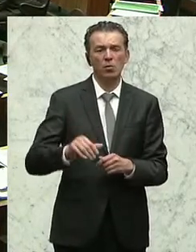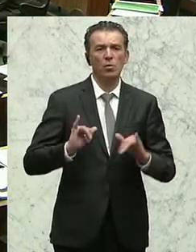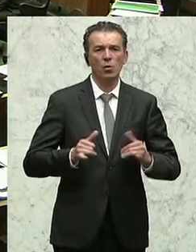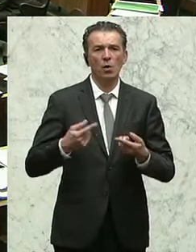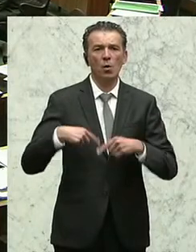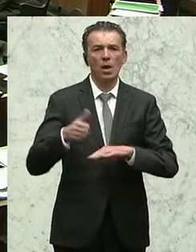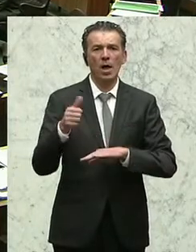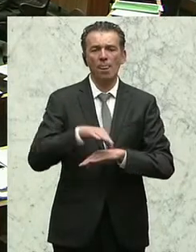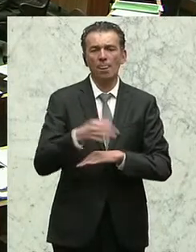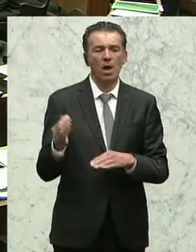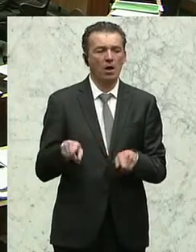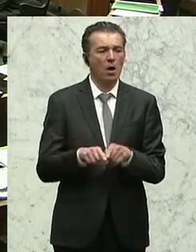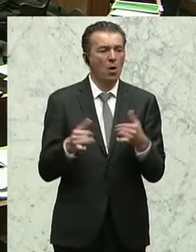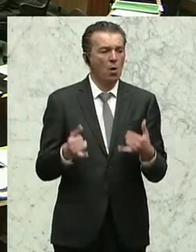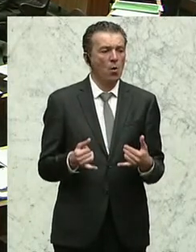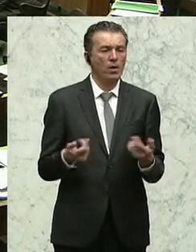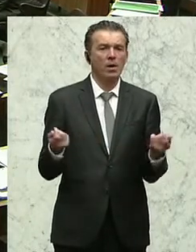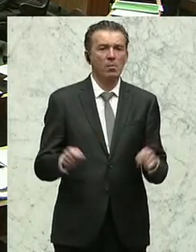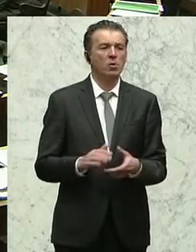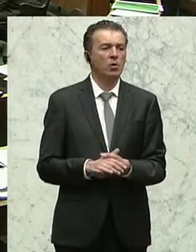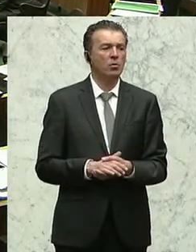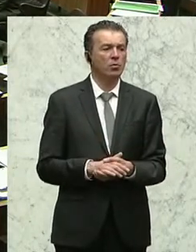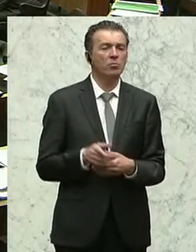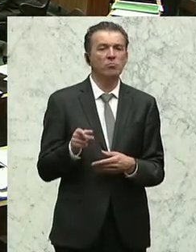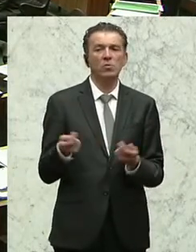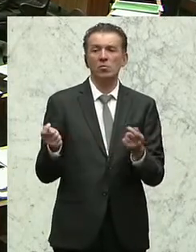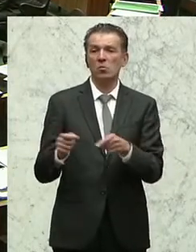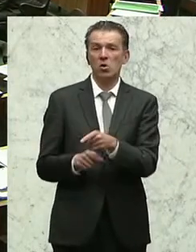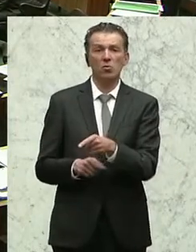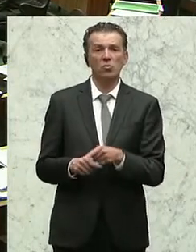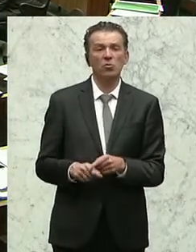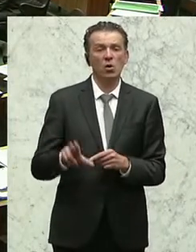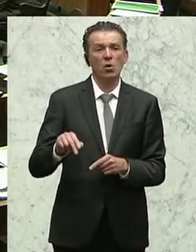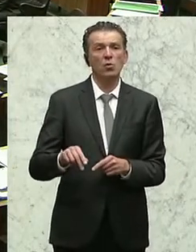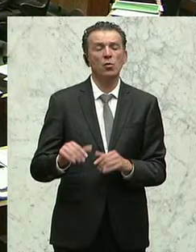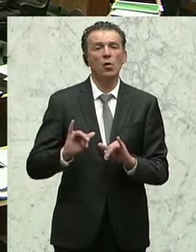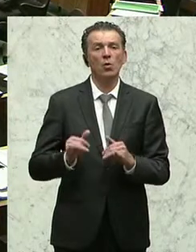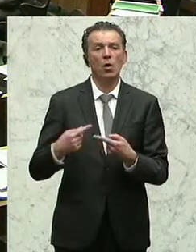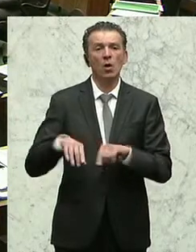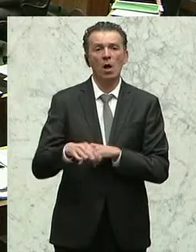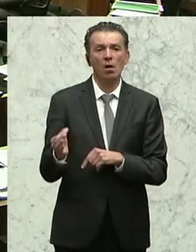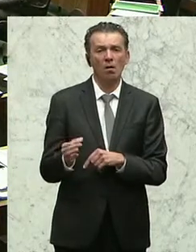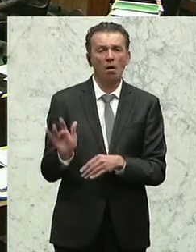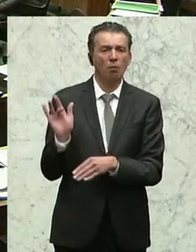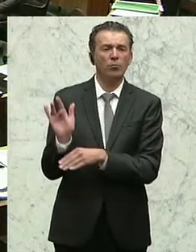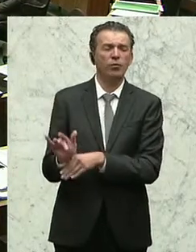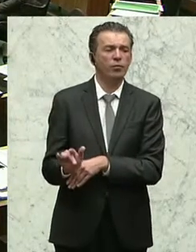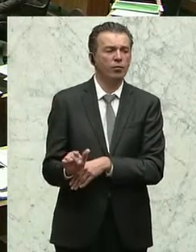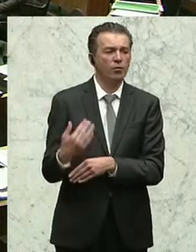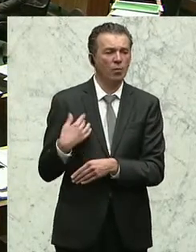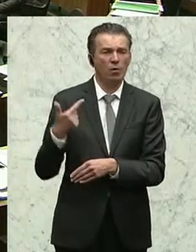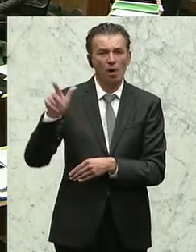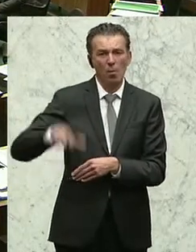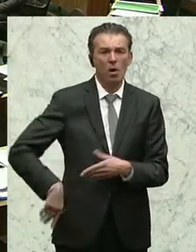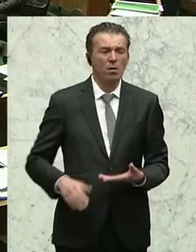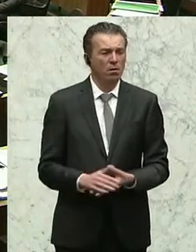Südtiroler Landtages. Auch der heutige Beschluss würde diesen Beschluss des Südtiroler Landtages konterkarieren, der vor 2 Monaten